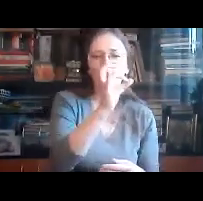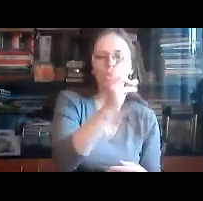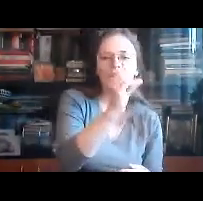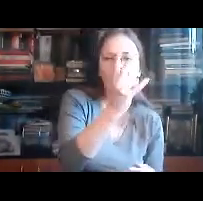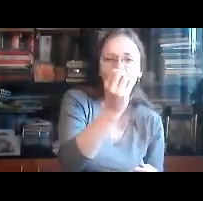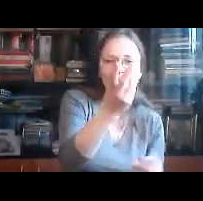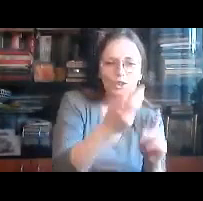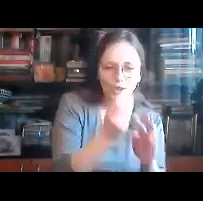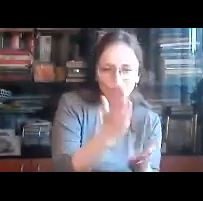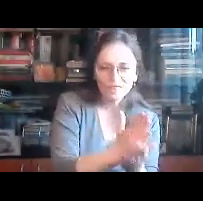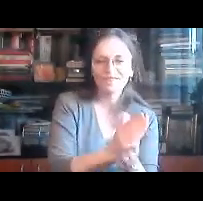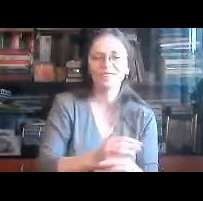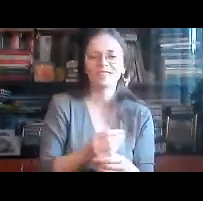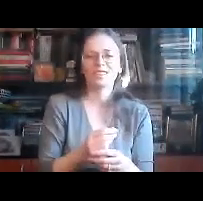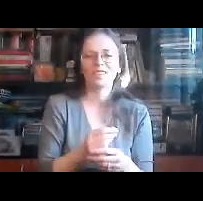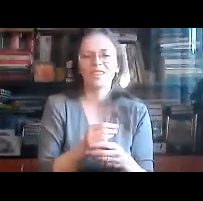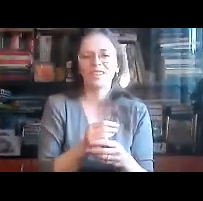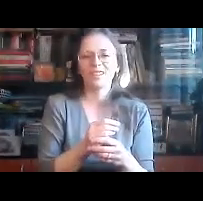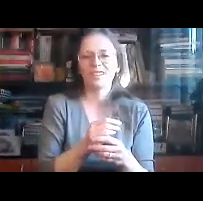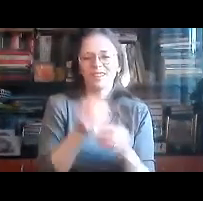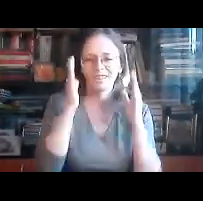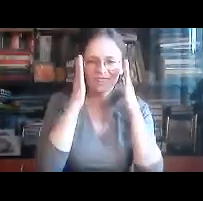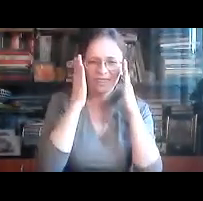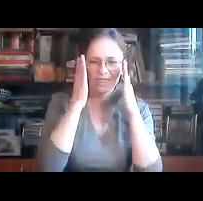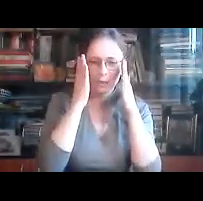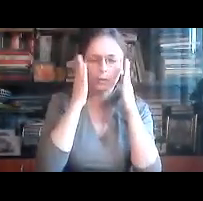да. Включайтесь, пожалуйста.